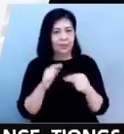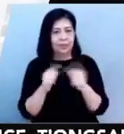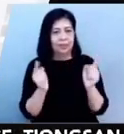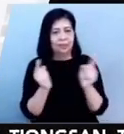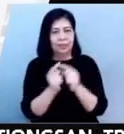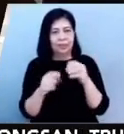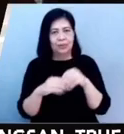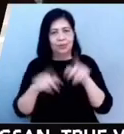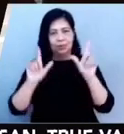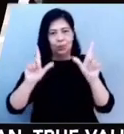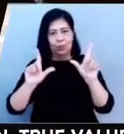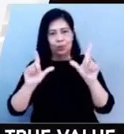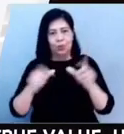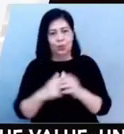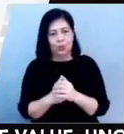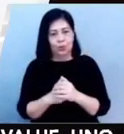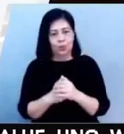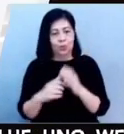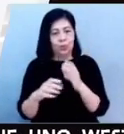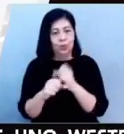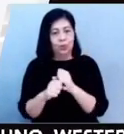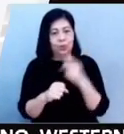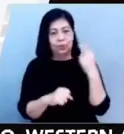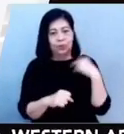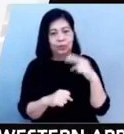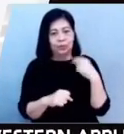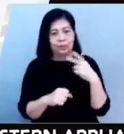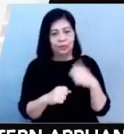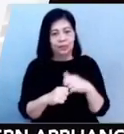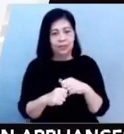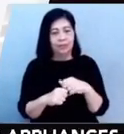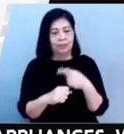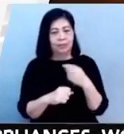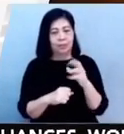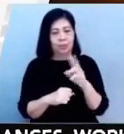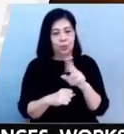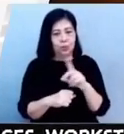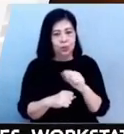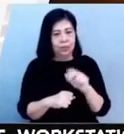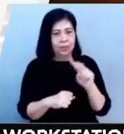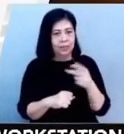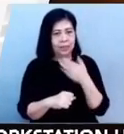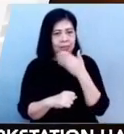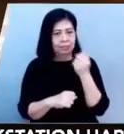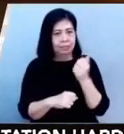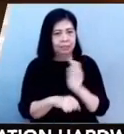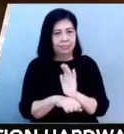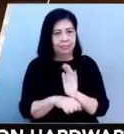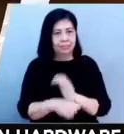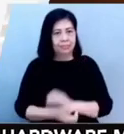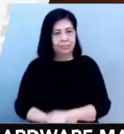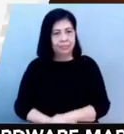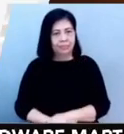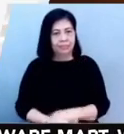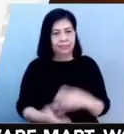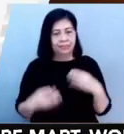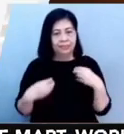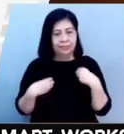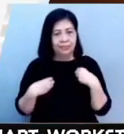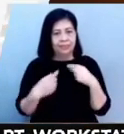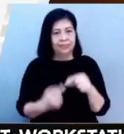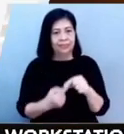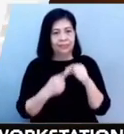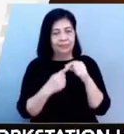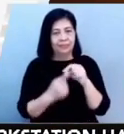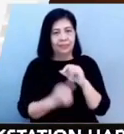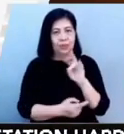Tokyo. Nakuha ng historical film na Gomburza ang second Best Picture Award. Nakatanggap naman ng Special Jury